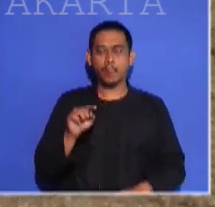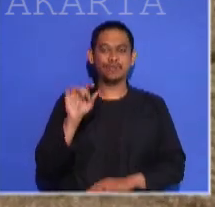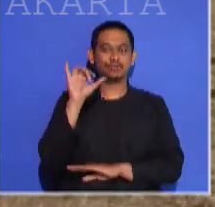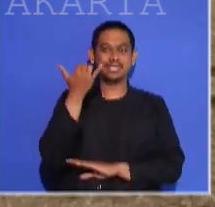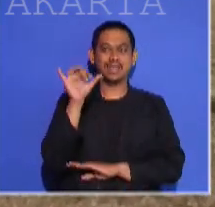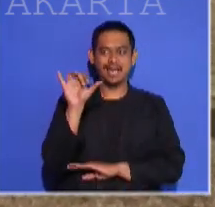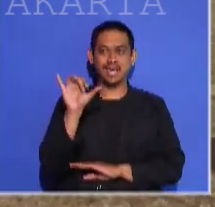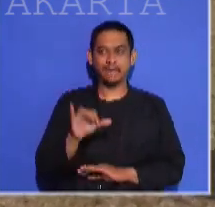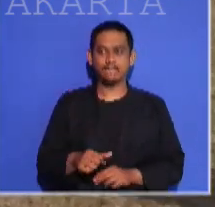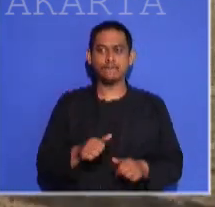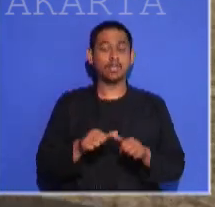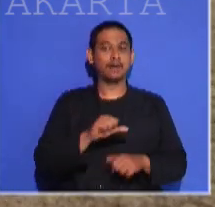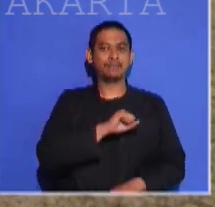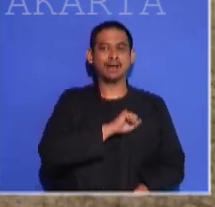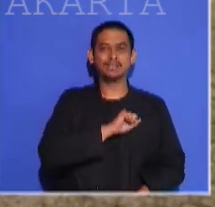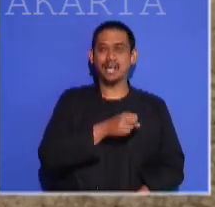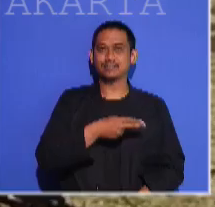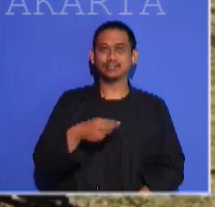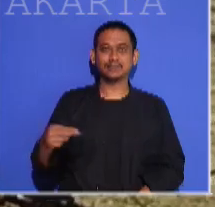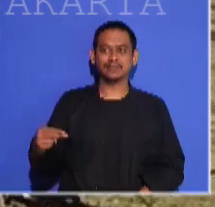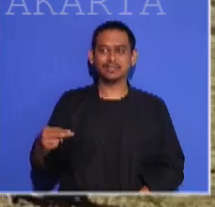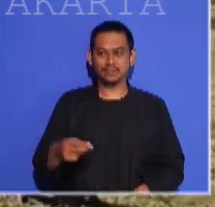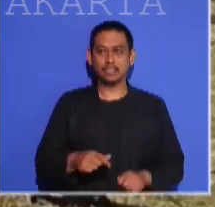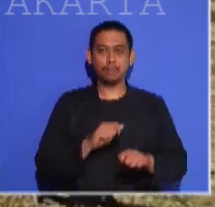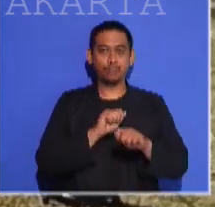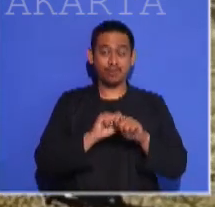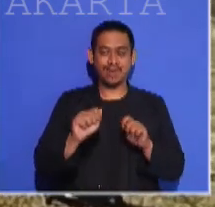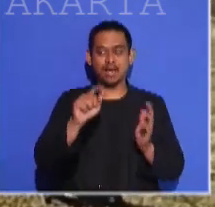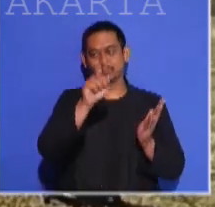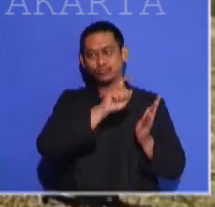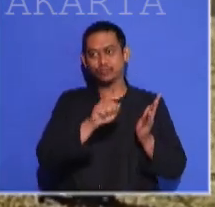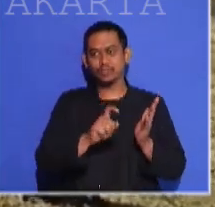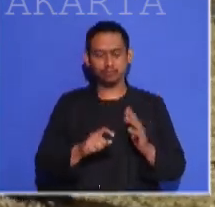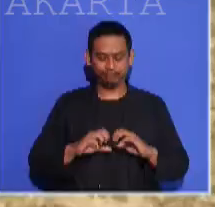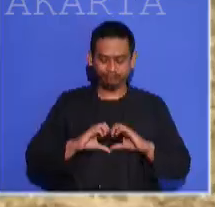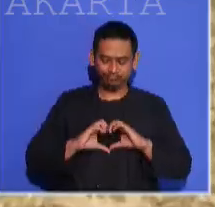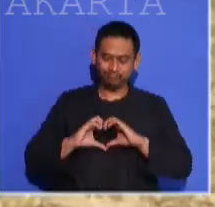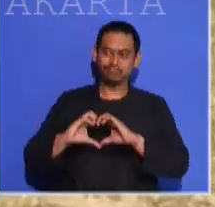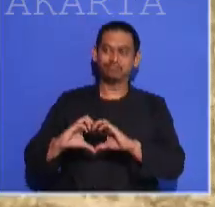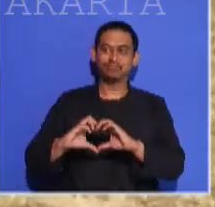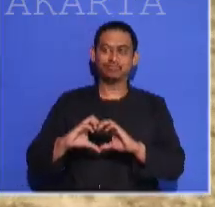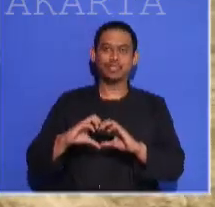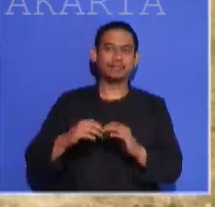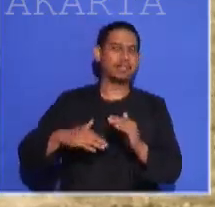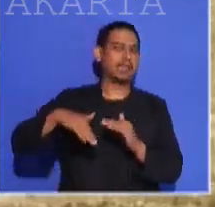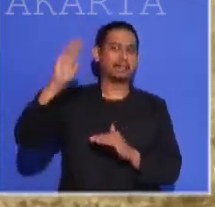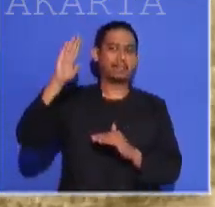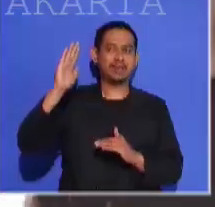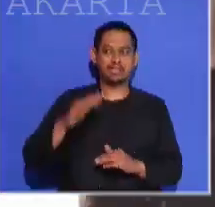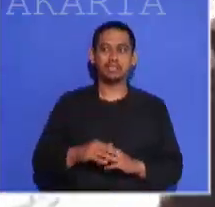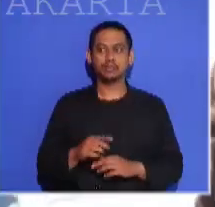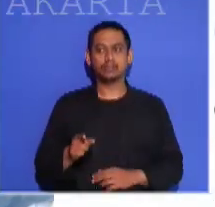sekaligus atan batik ini diharapkan dapat meningkatkan rasa kecintaan siswa akan batik sekaligus memupuk rasa